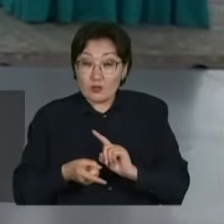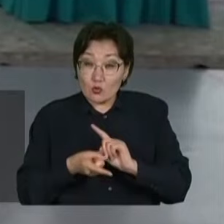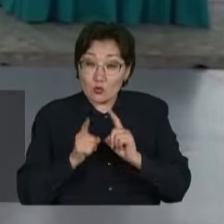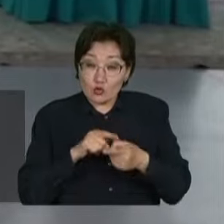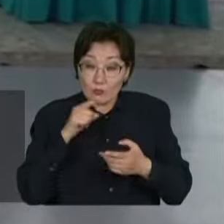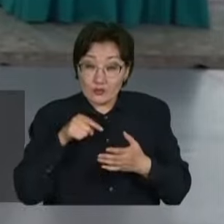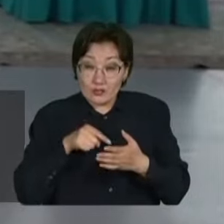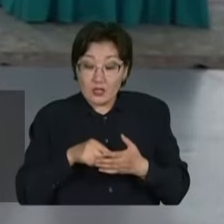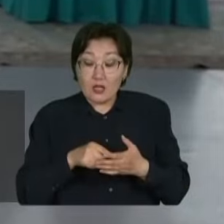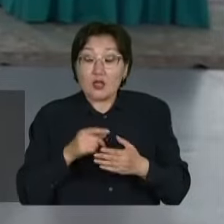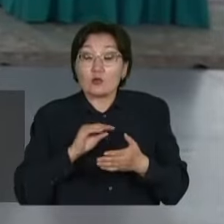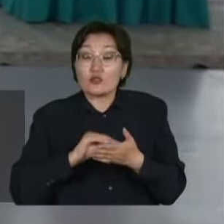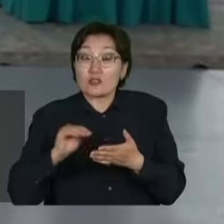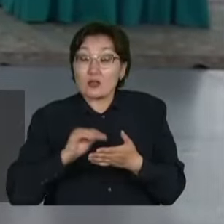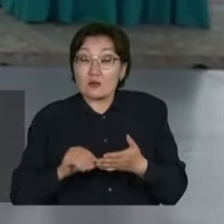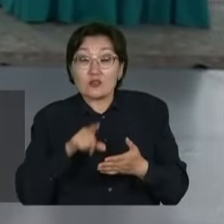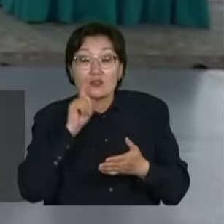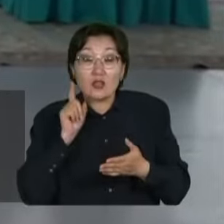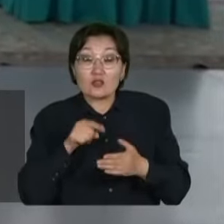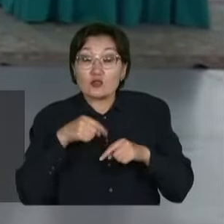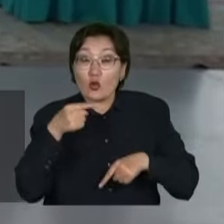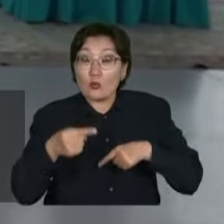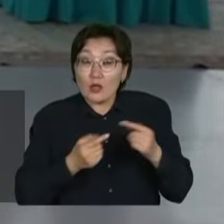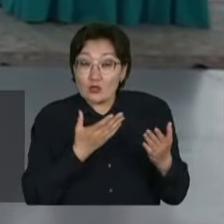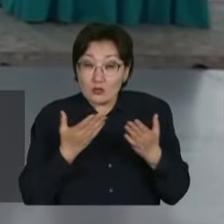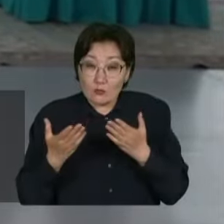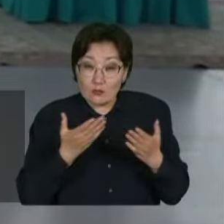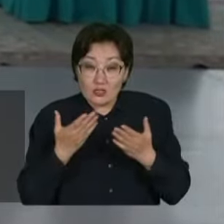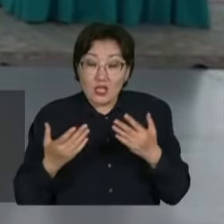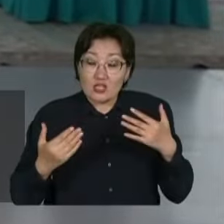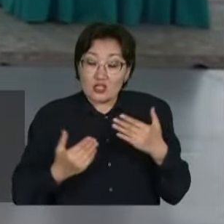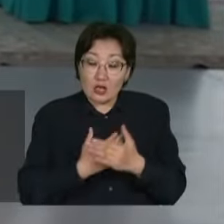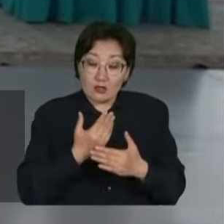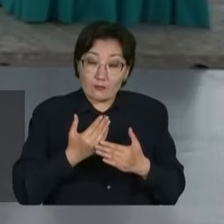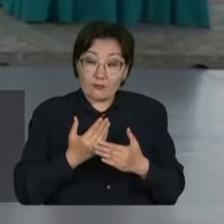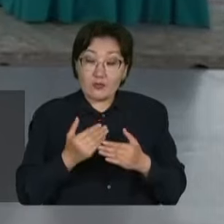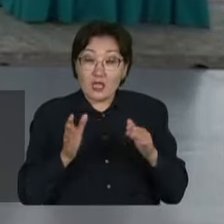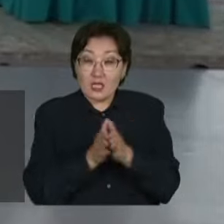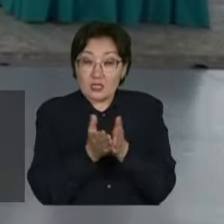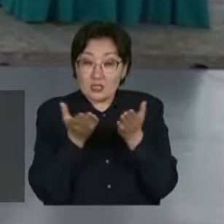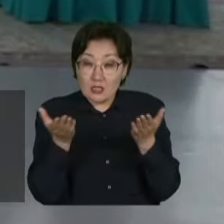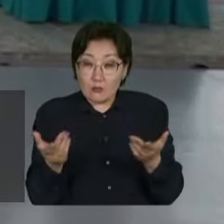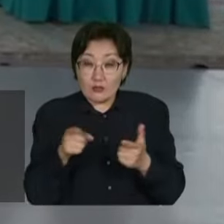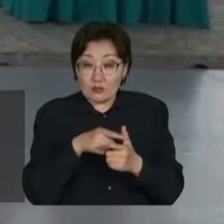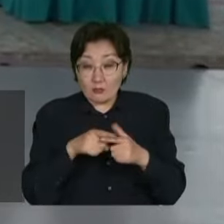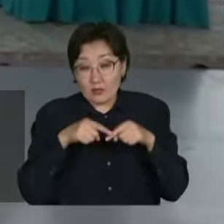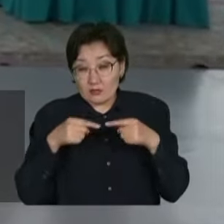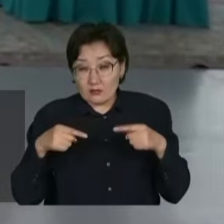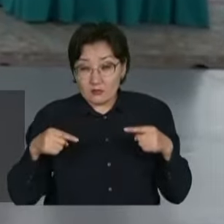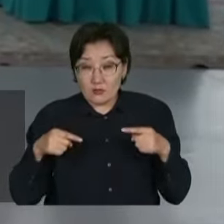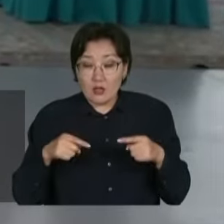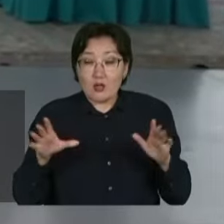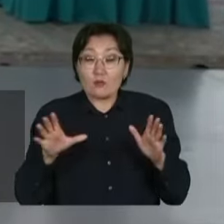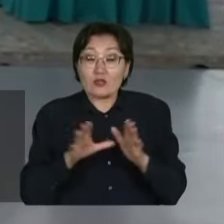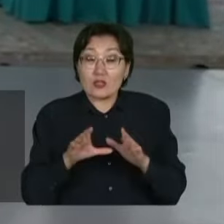мәселесі, оны жас ұрпақ оқитындай қотарып жаңа кітап ретінде немесе басқа бір